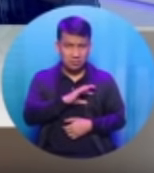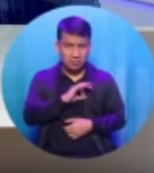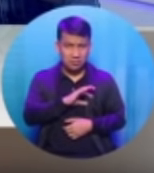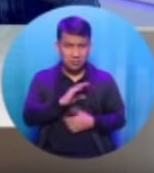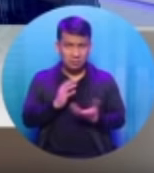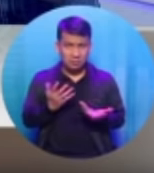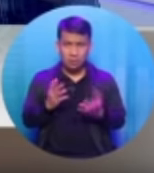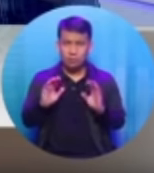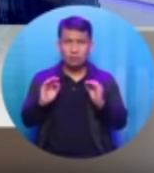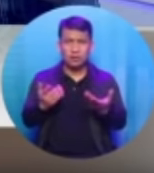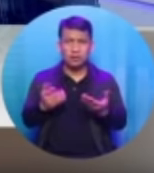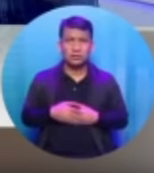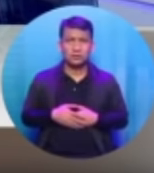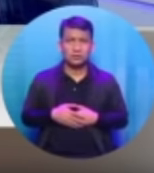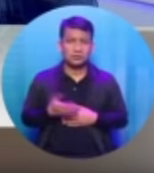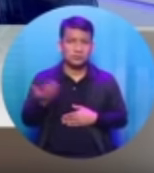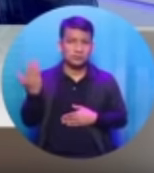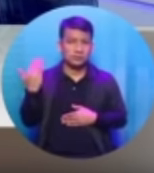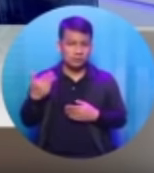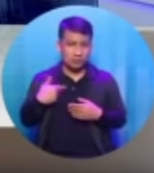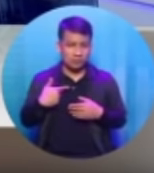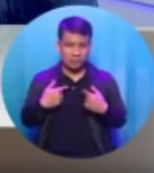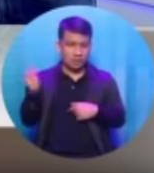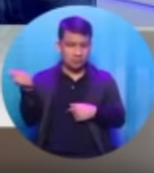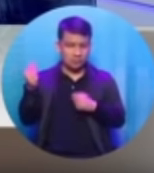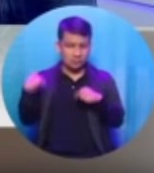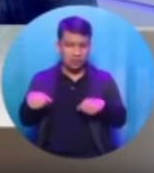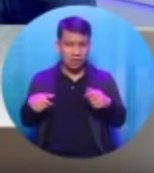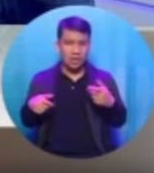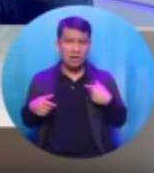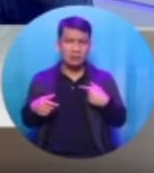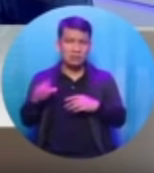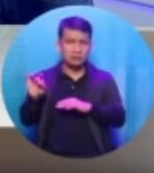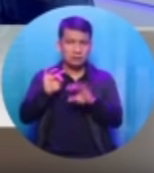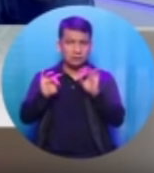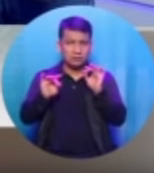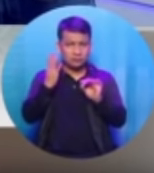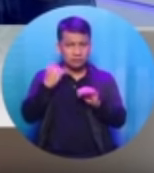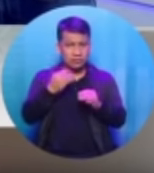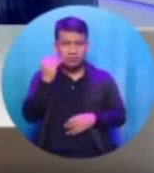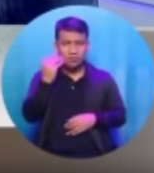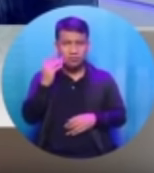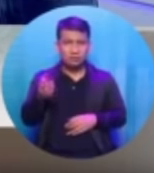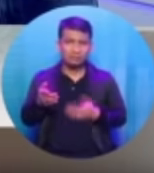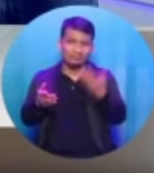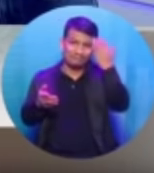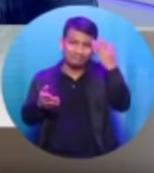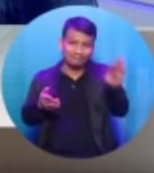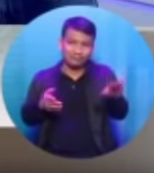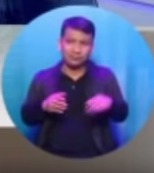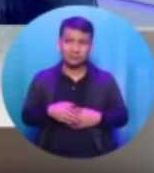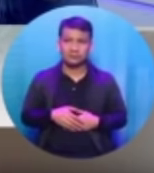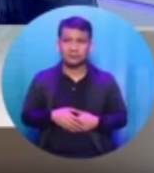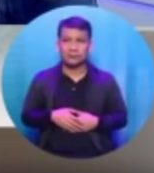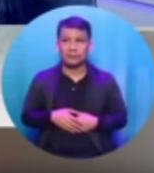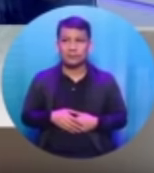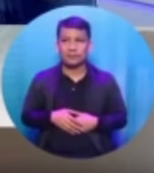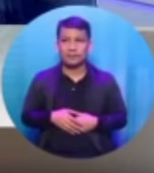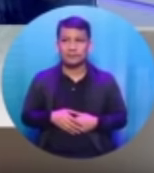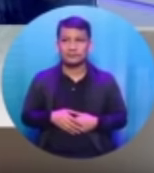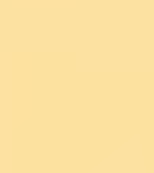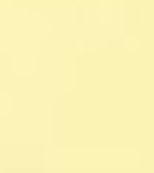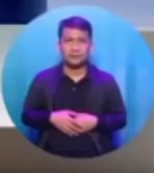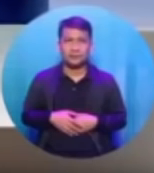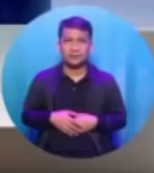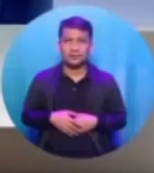po, sir. Wala po. Pero ang iba po, mayroon po. Kami, wala po. Bakit namimili sila sa bibigyan ng benefits? Iwan ko po, sir. Hindi ko po manuan. Maman